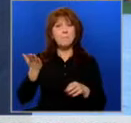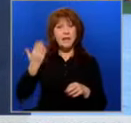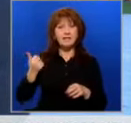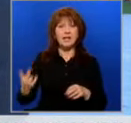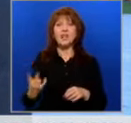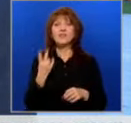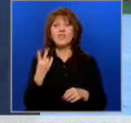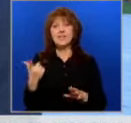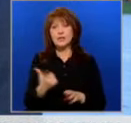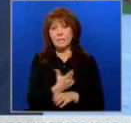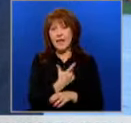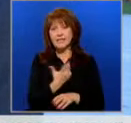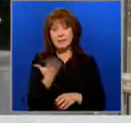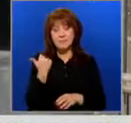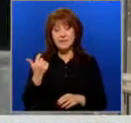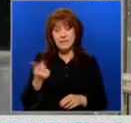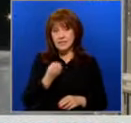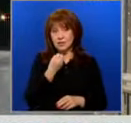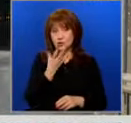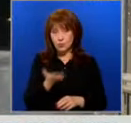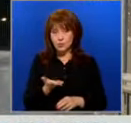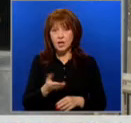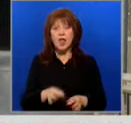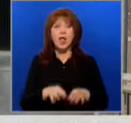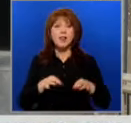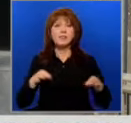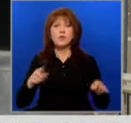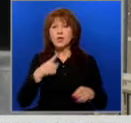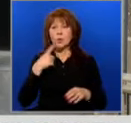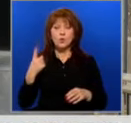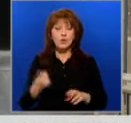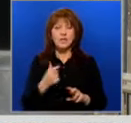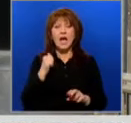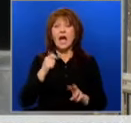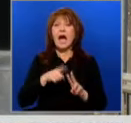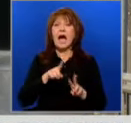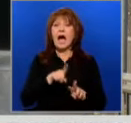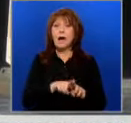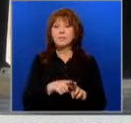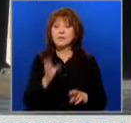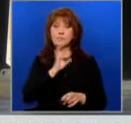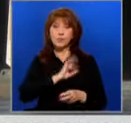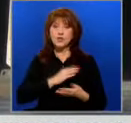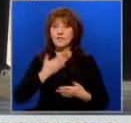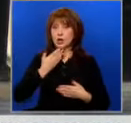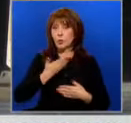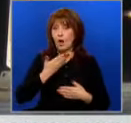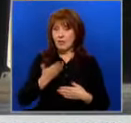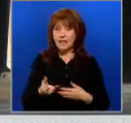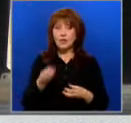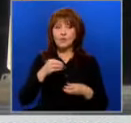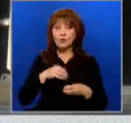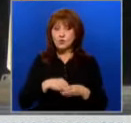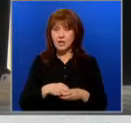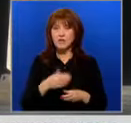преди да се случи този инцидент. Дълги години АПИ са получавали доклади, включително е